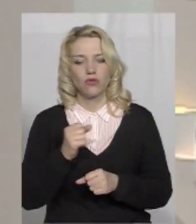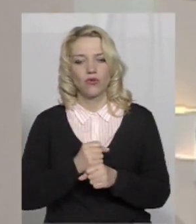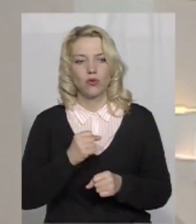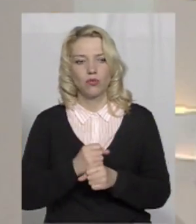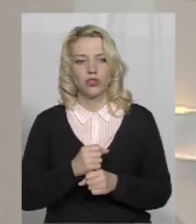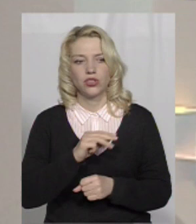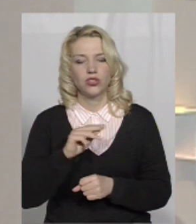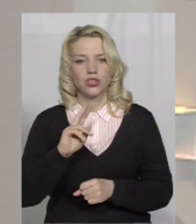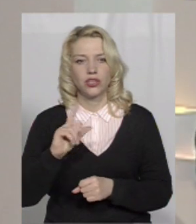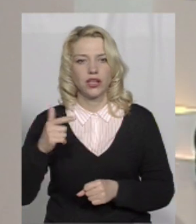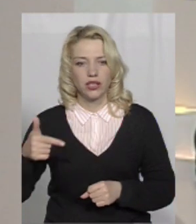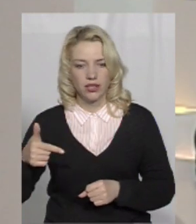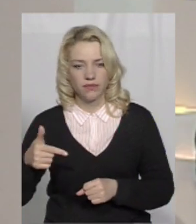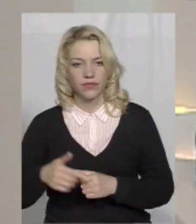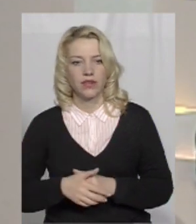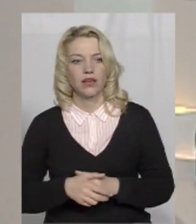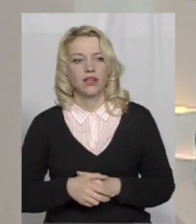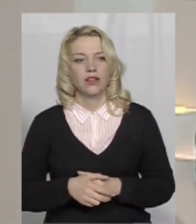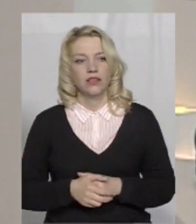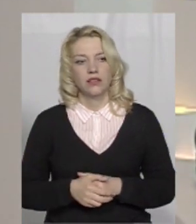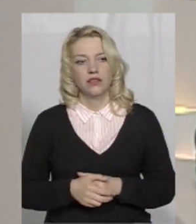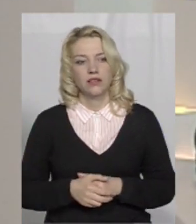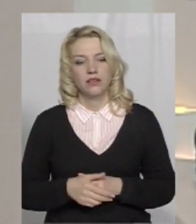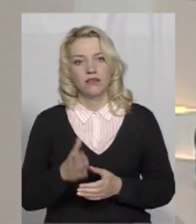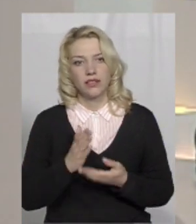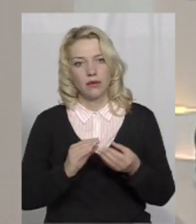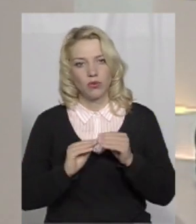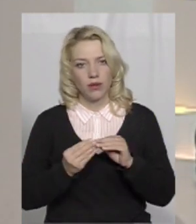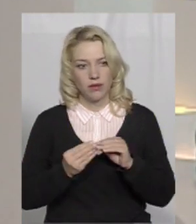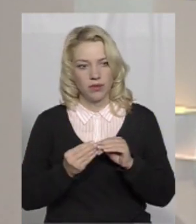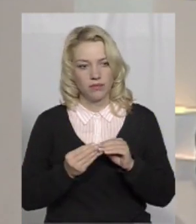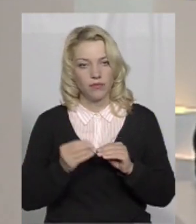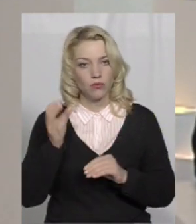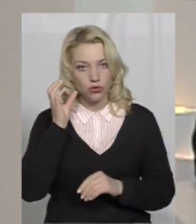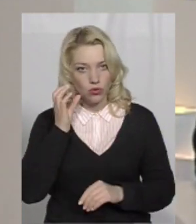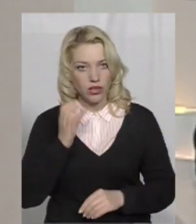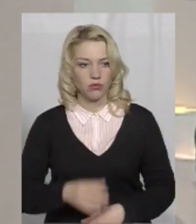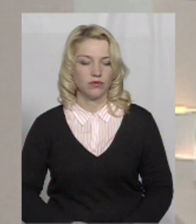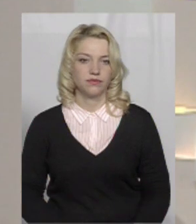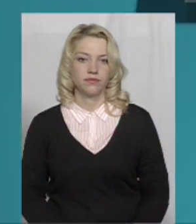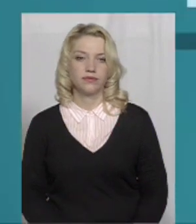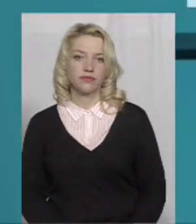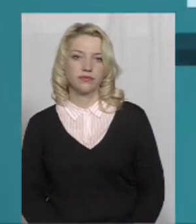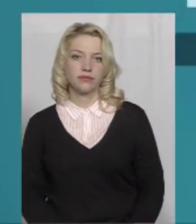роботі житлово-комунальної сфери існують певні проблеми. Послухаємо, які.